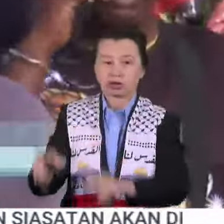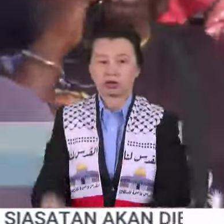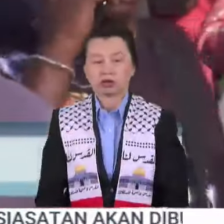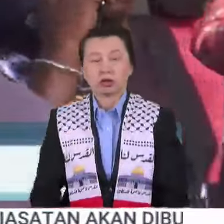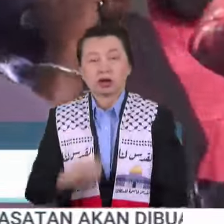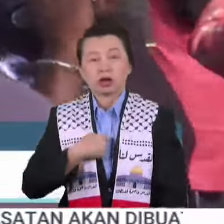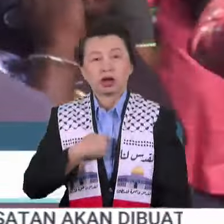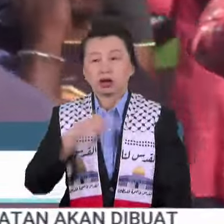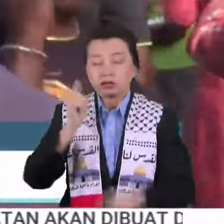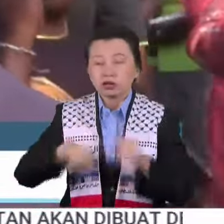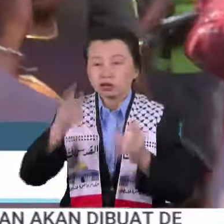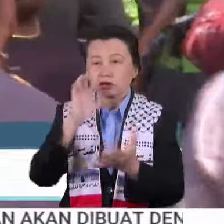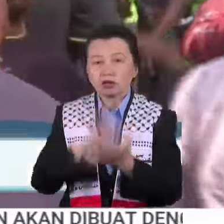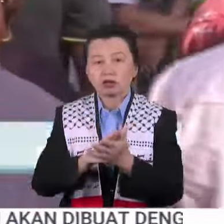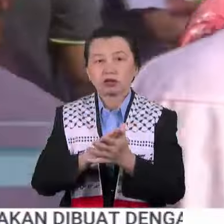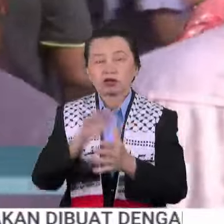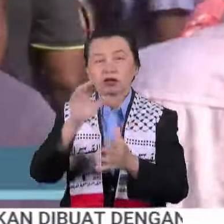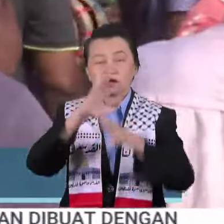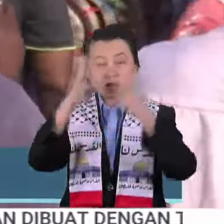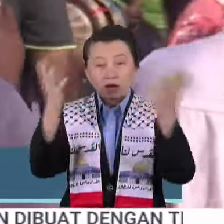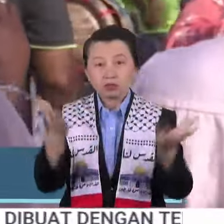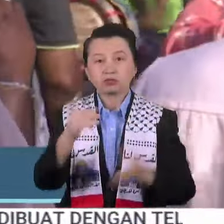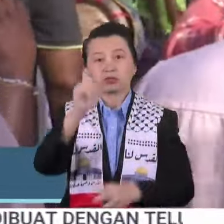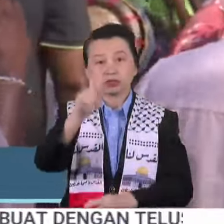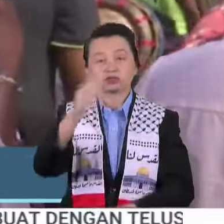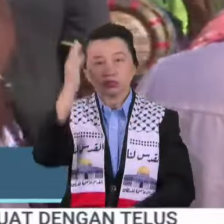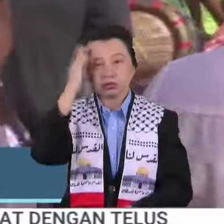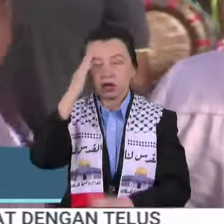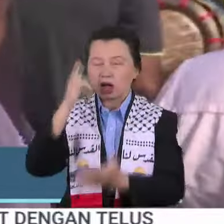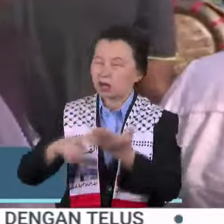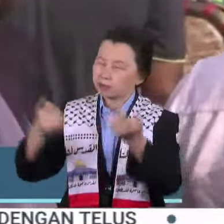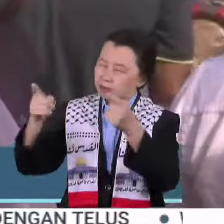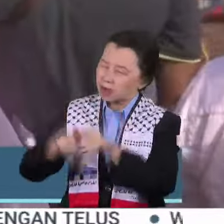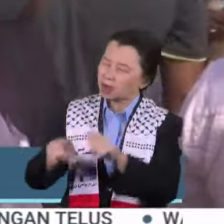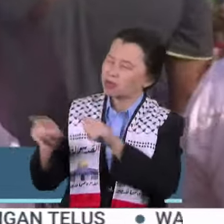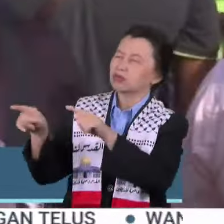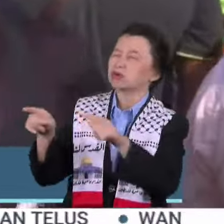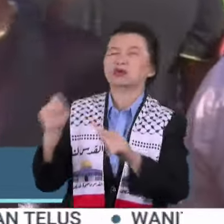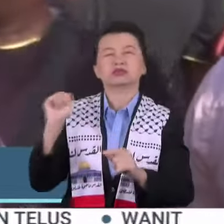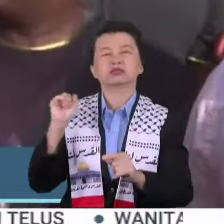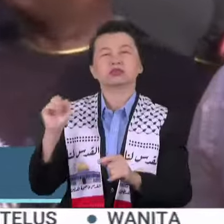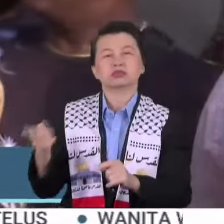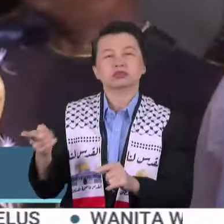believe that everybody in the world should know about what's going on here.